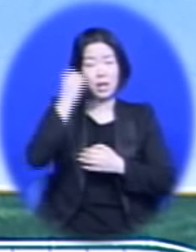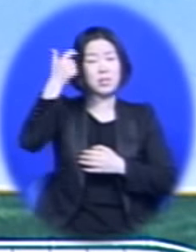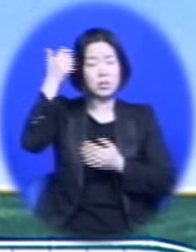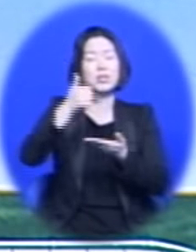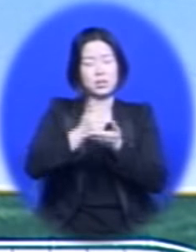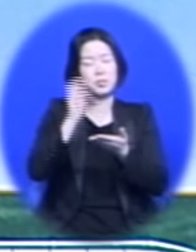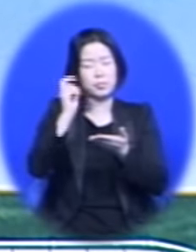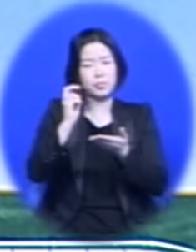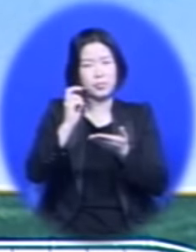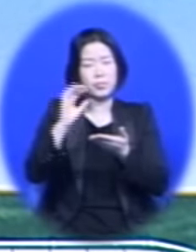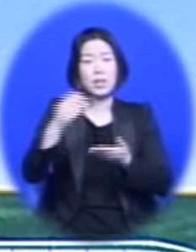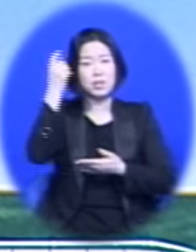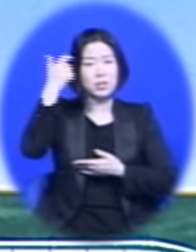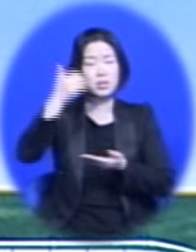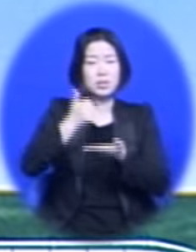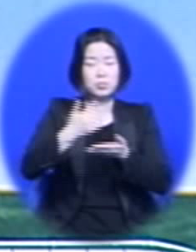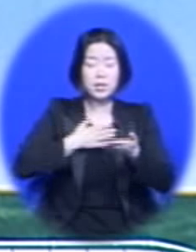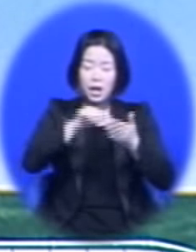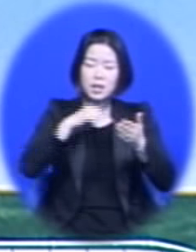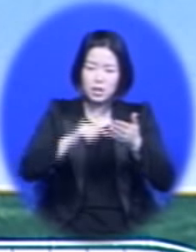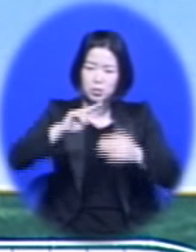성령님이시군요. 성령님 제 안에서도 역사하시네.